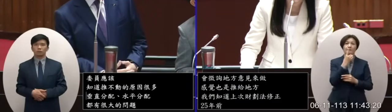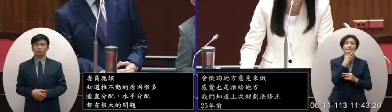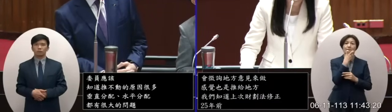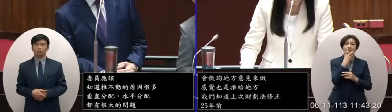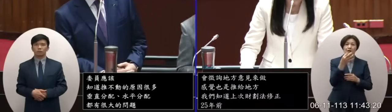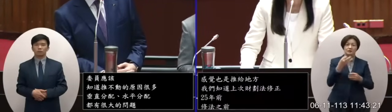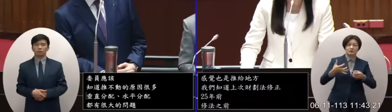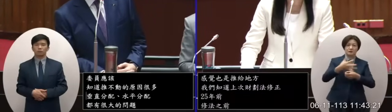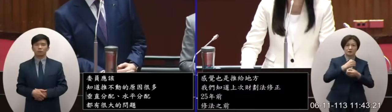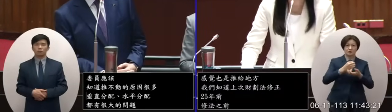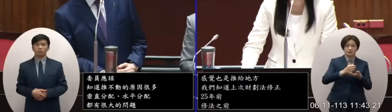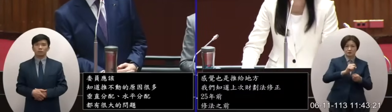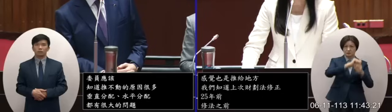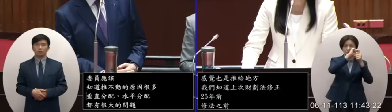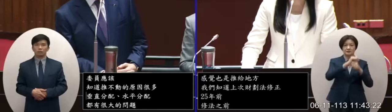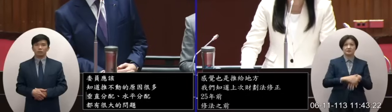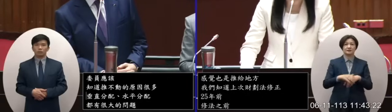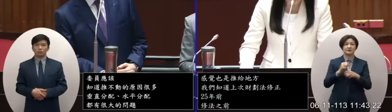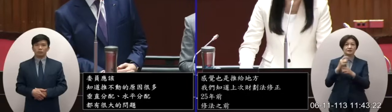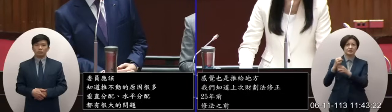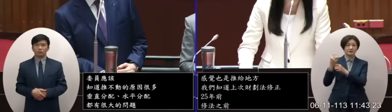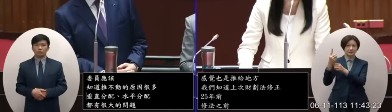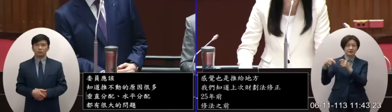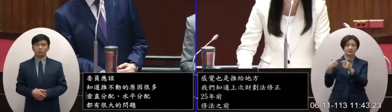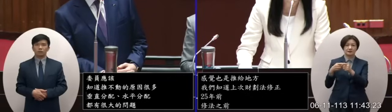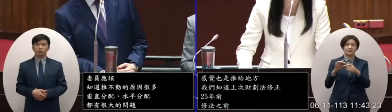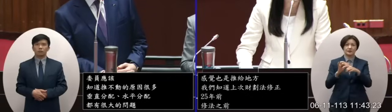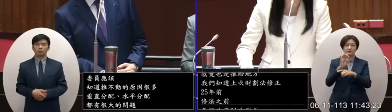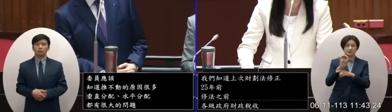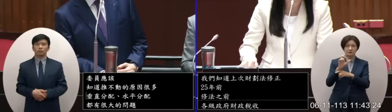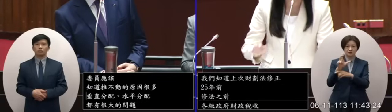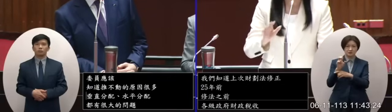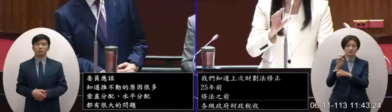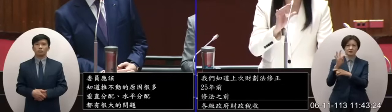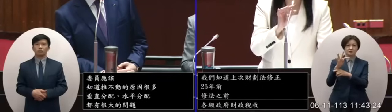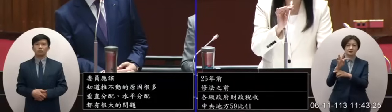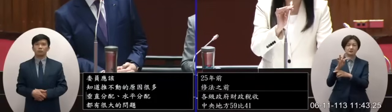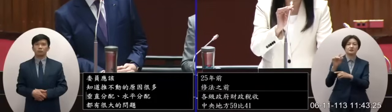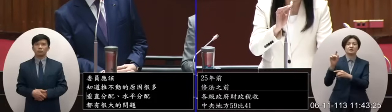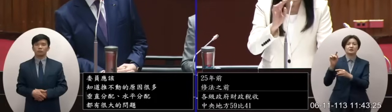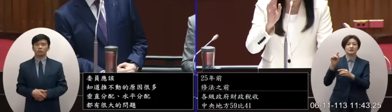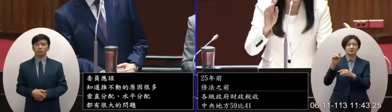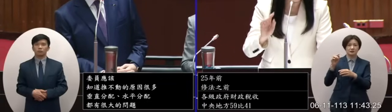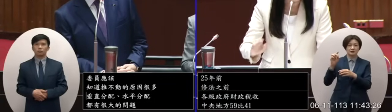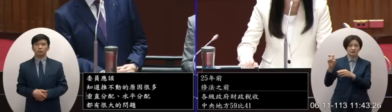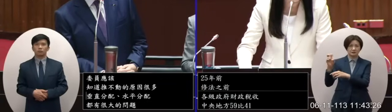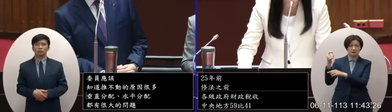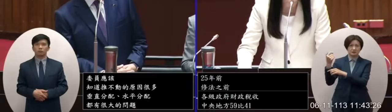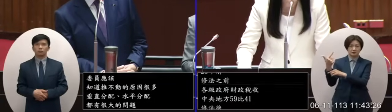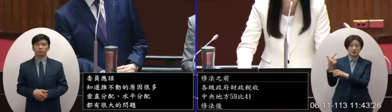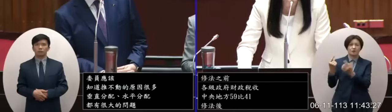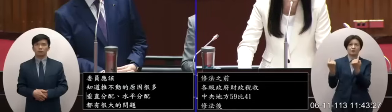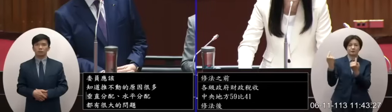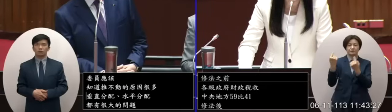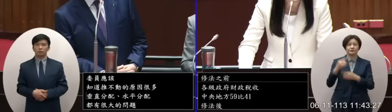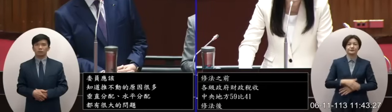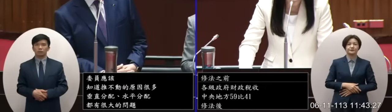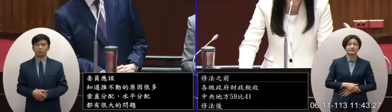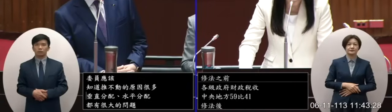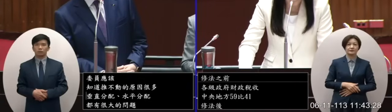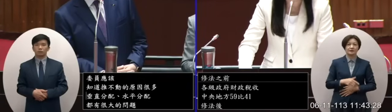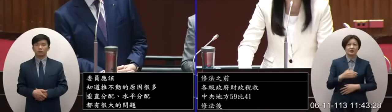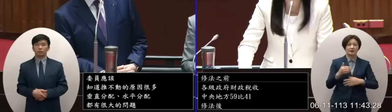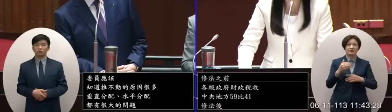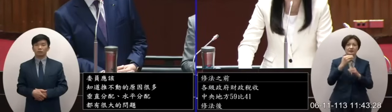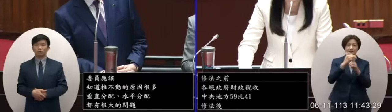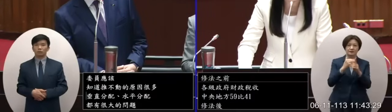来越高那甚至在111年高达了74%比26%这是税收。可是我们看到各级政府的税出